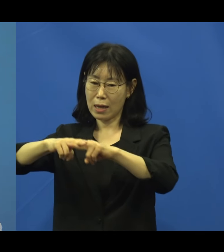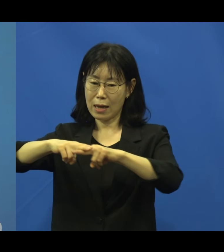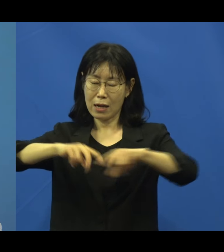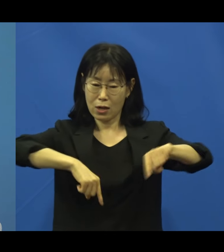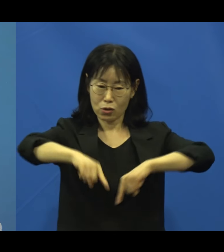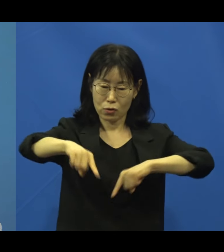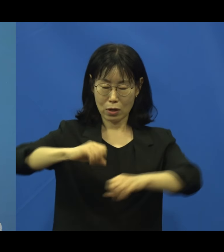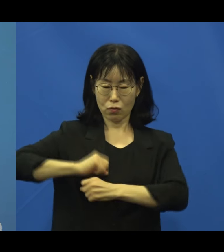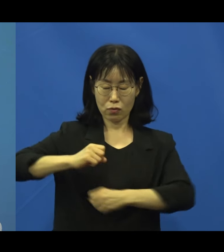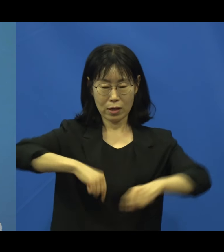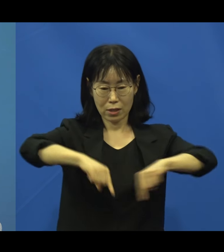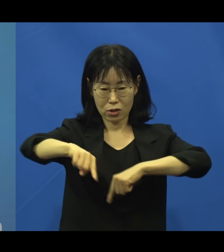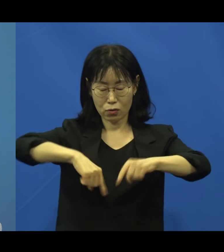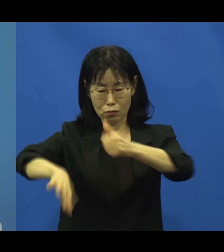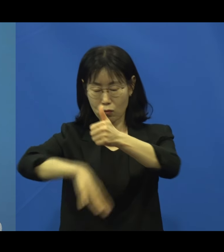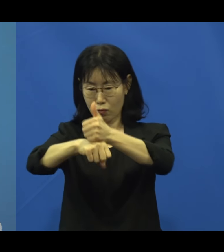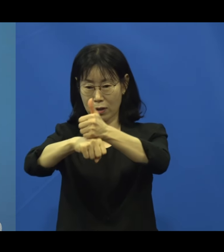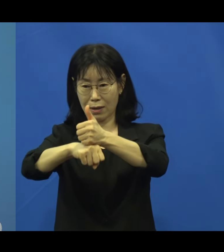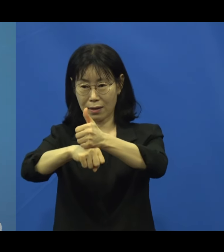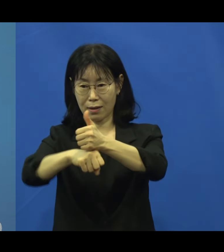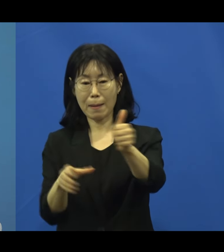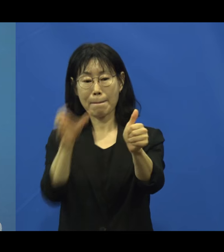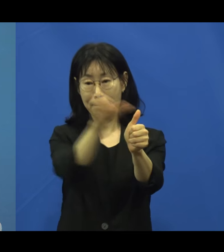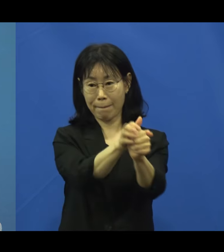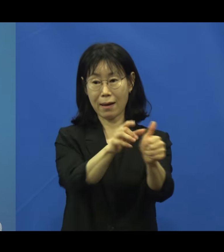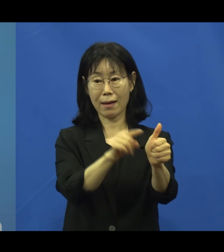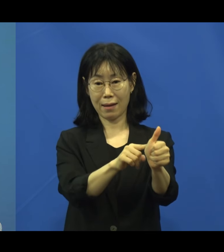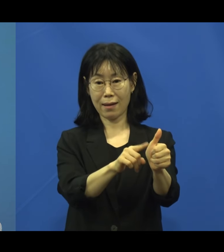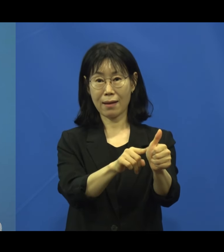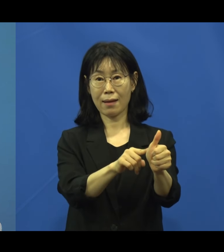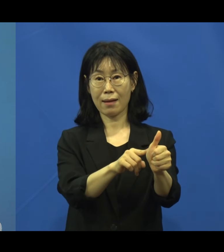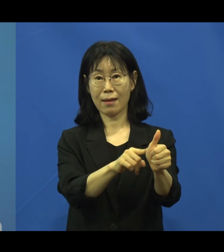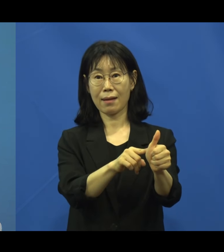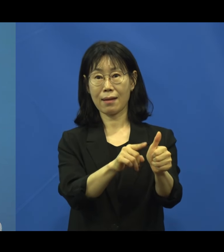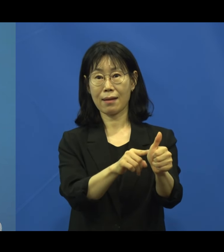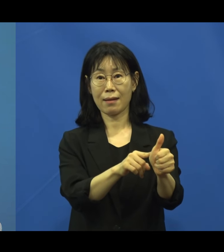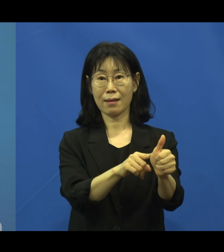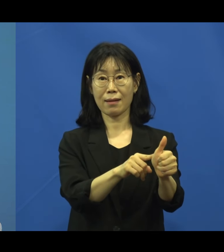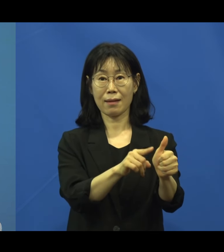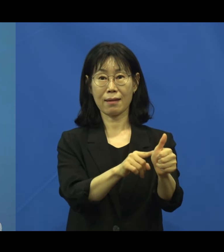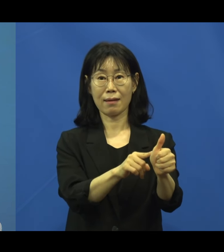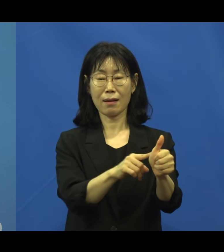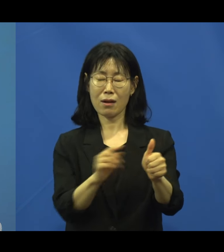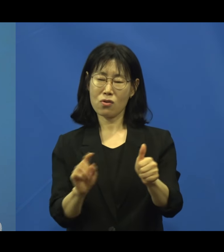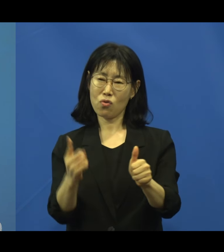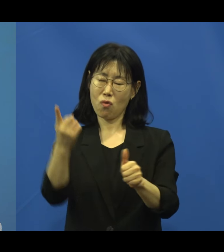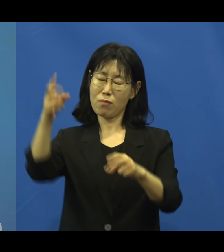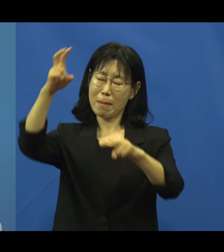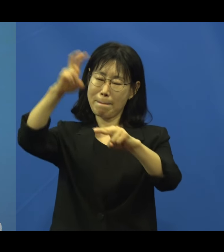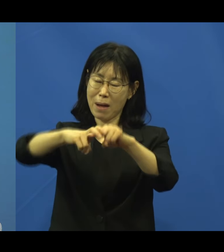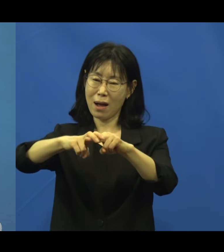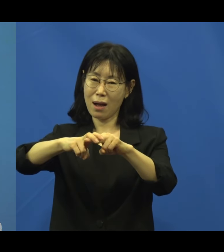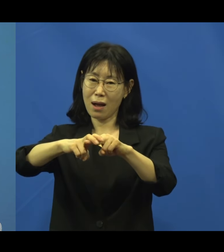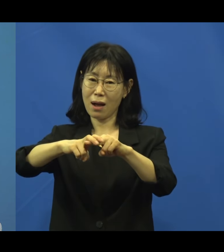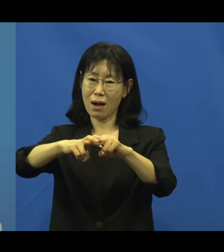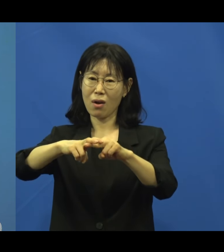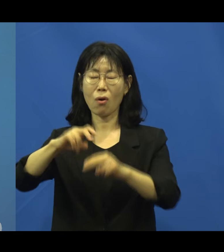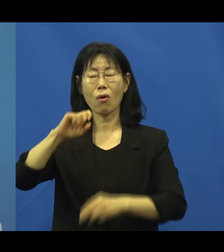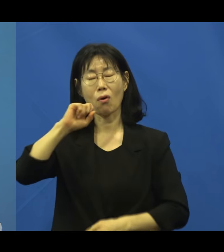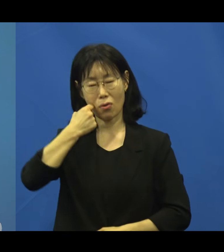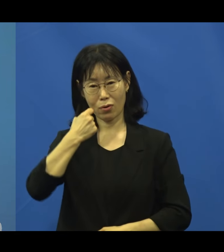총사령관이. 자, 그러면 성공한 사람이죠. 그 자리에 여러분 올라가는 게 어려워요, 그죠? 이게 뭐